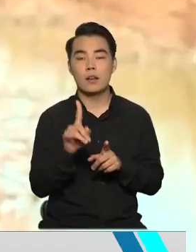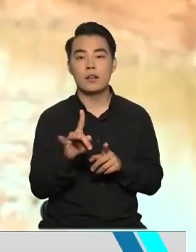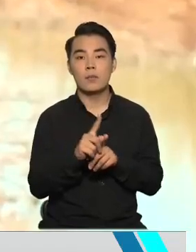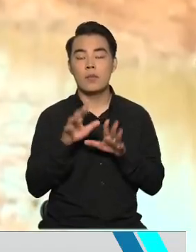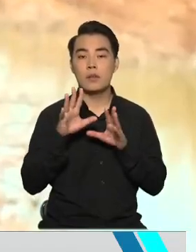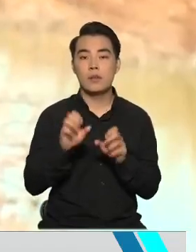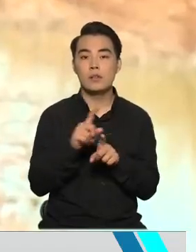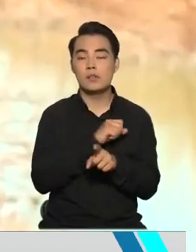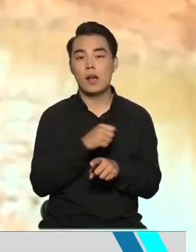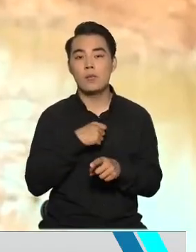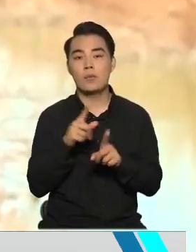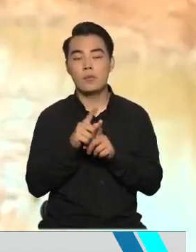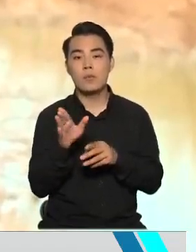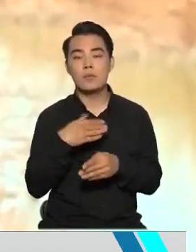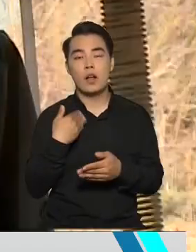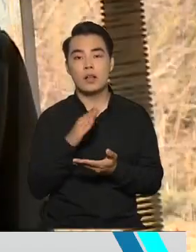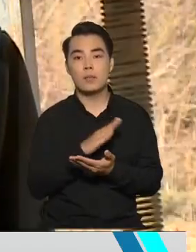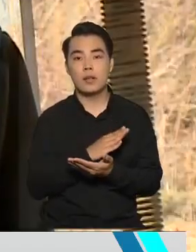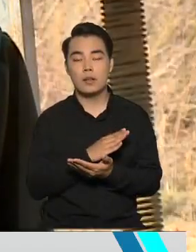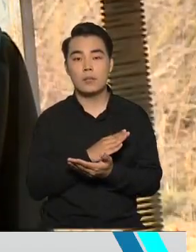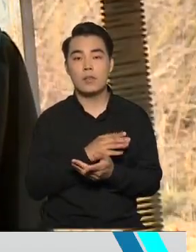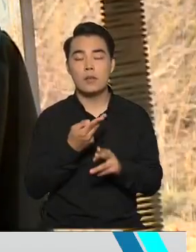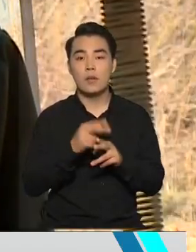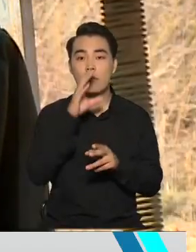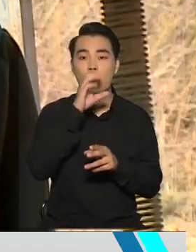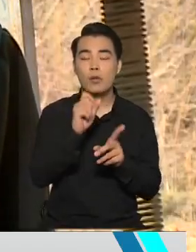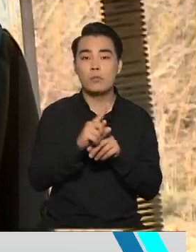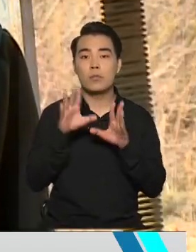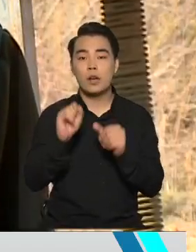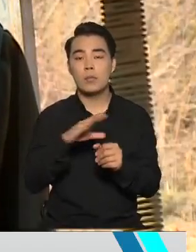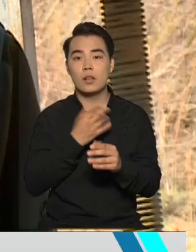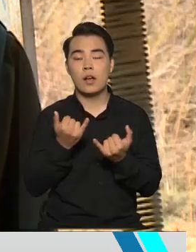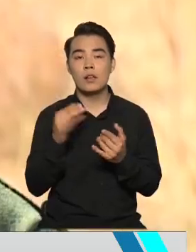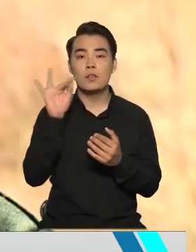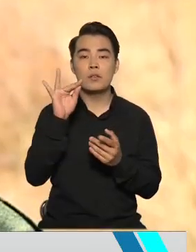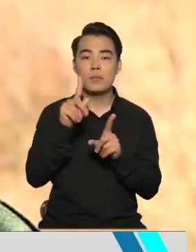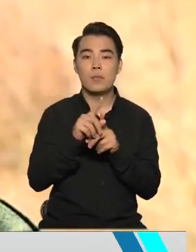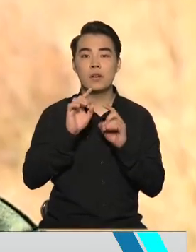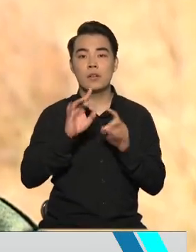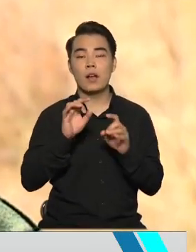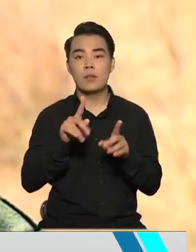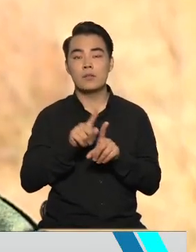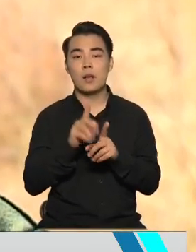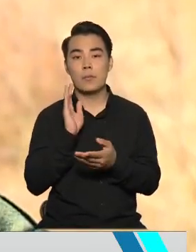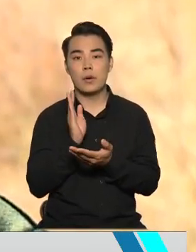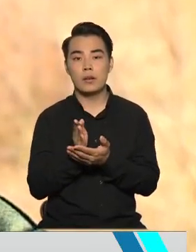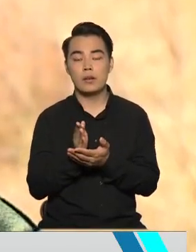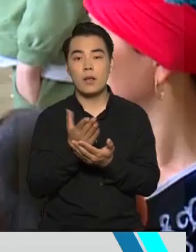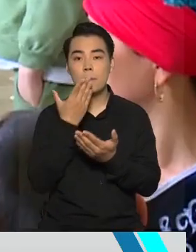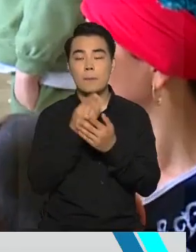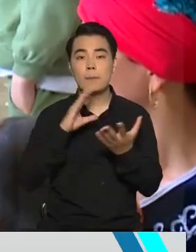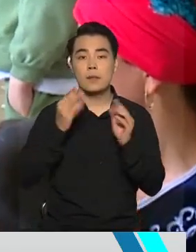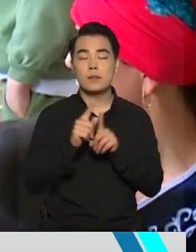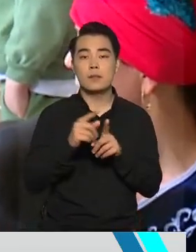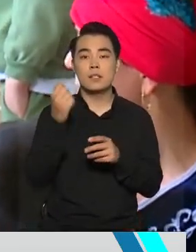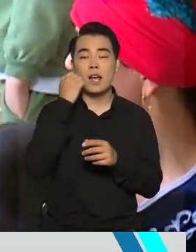талай мәрте төрт түлікті аман алып қалған. Оның ерлігін көз көргендер әлі күнге дейін аңызға бергісіз әңгіме қылып айтып отырады. Бағамдасақ,